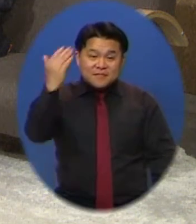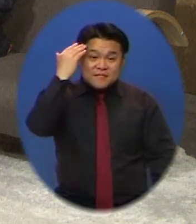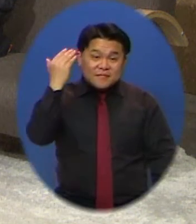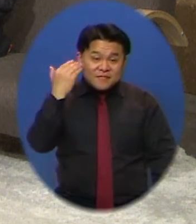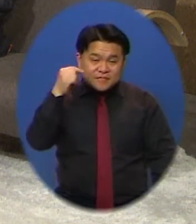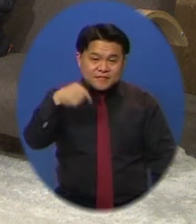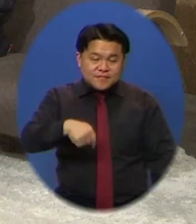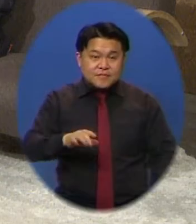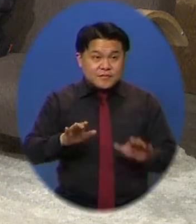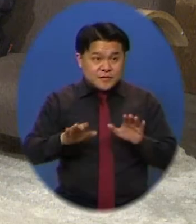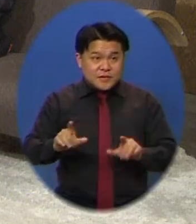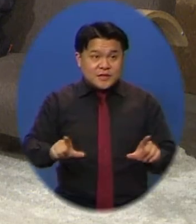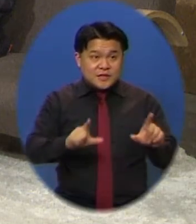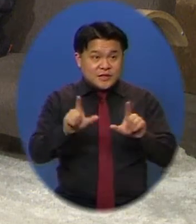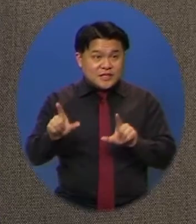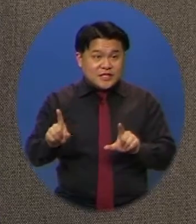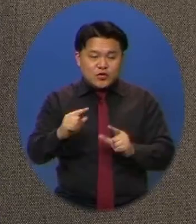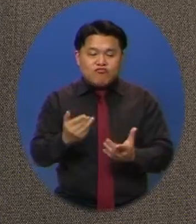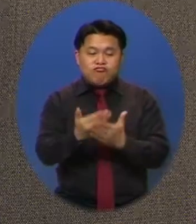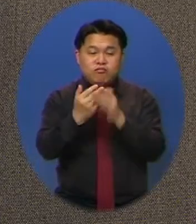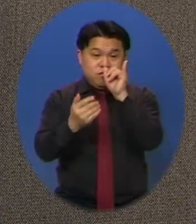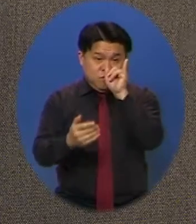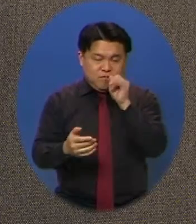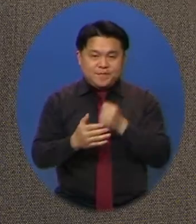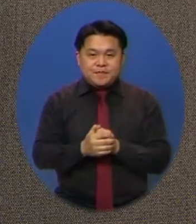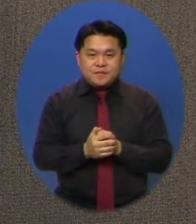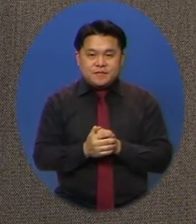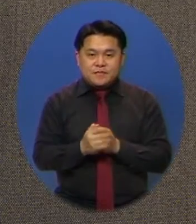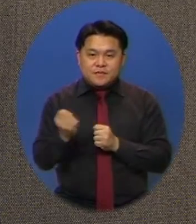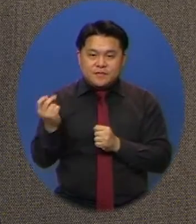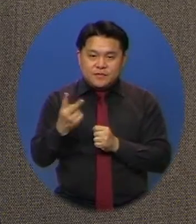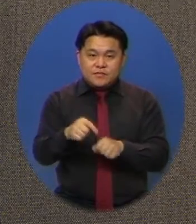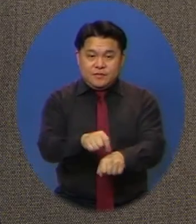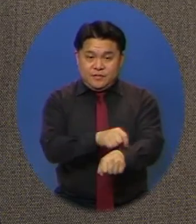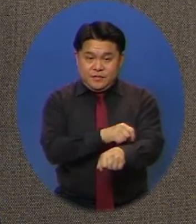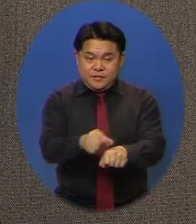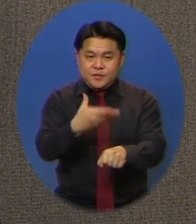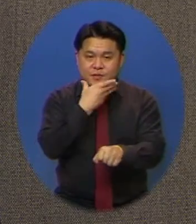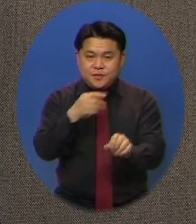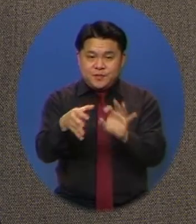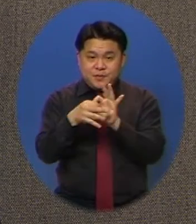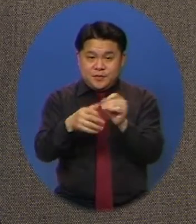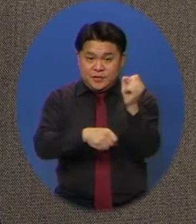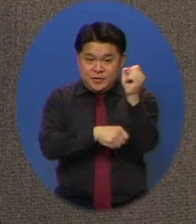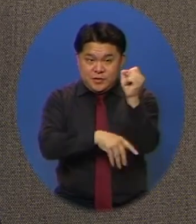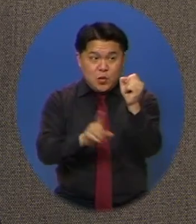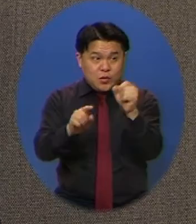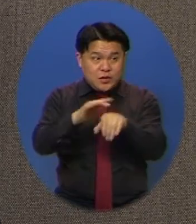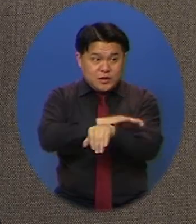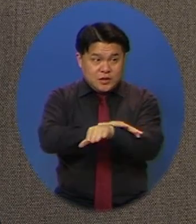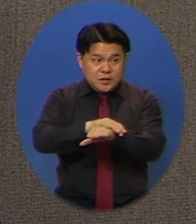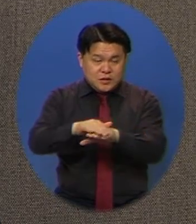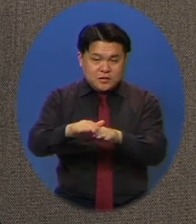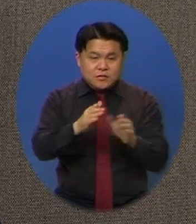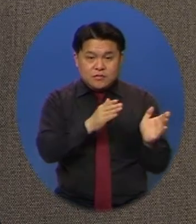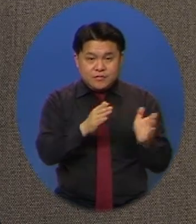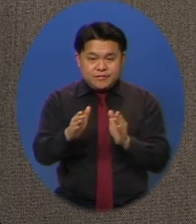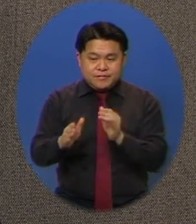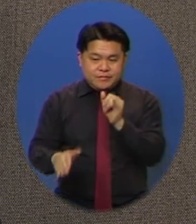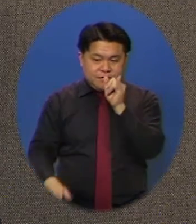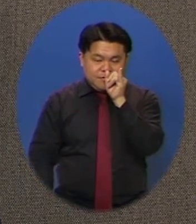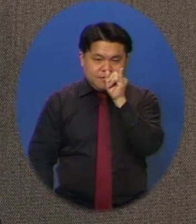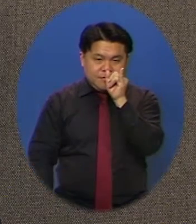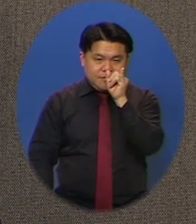대한민국이 생활이 상당히 높아지고 있고 특히 복지에 대한 기본 툴이 잘 구축이 되어